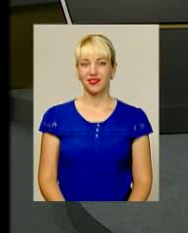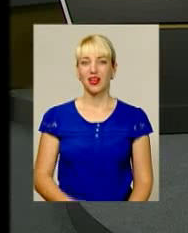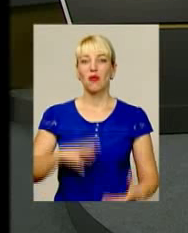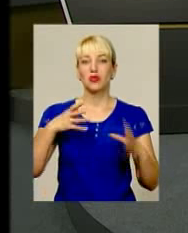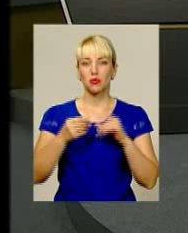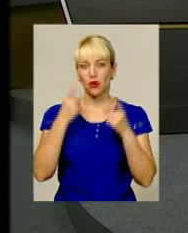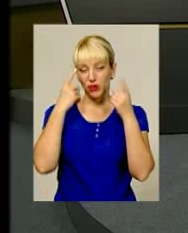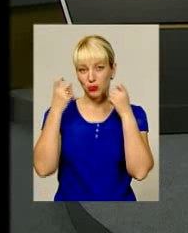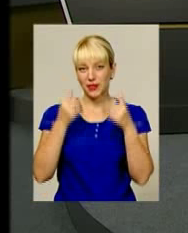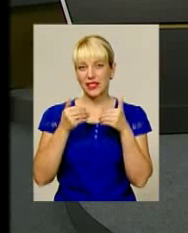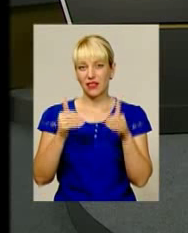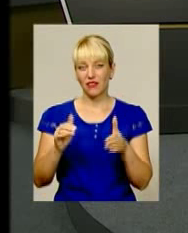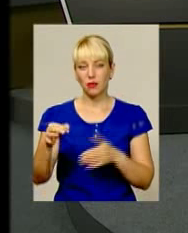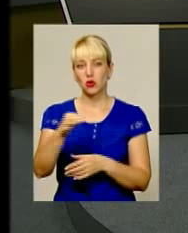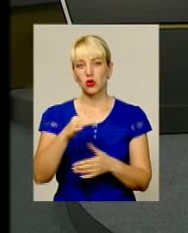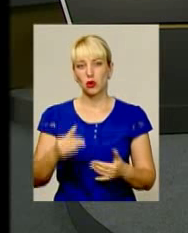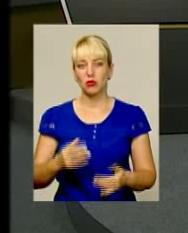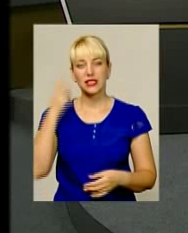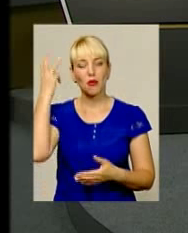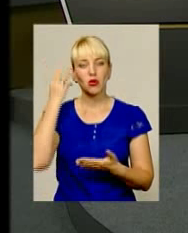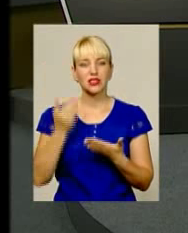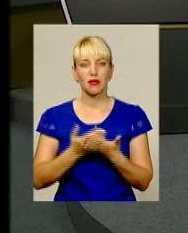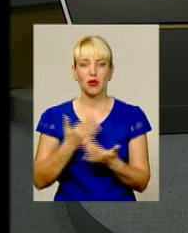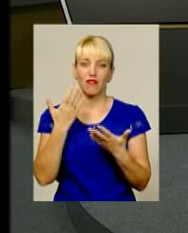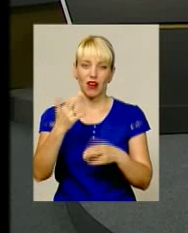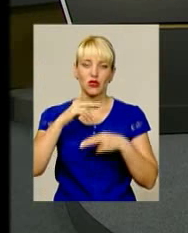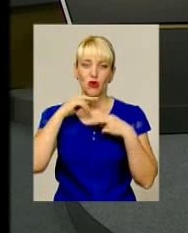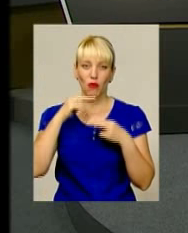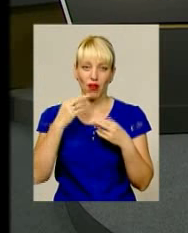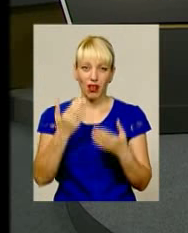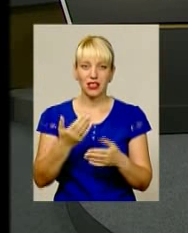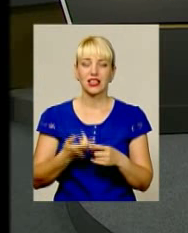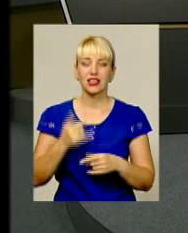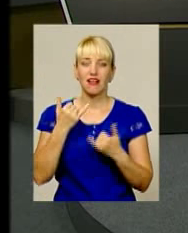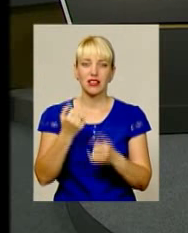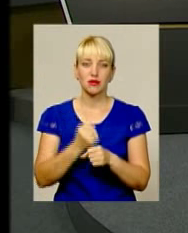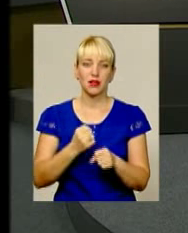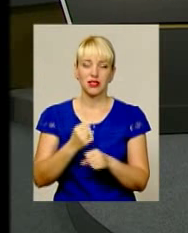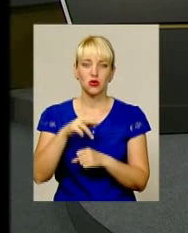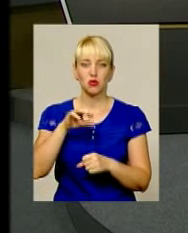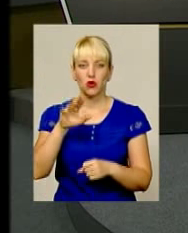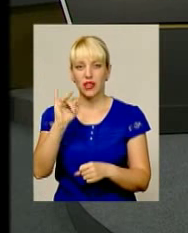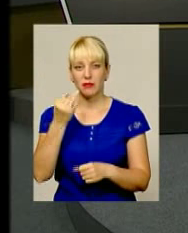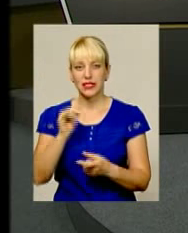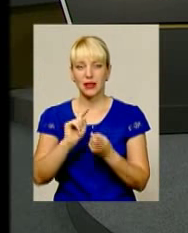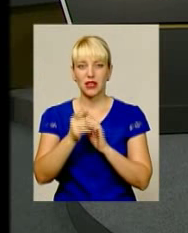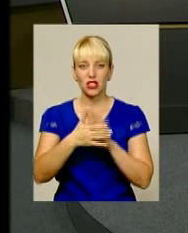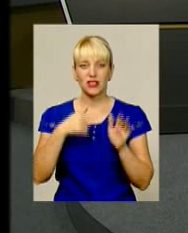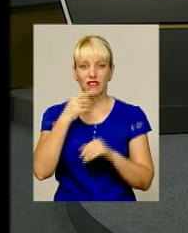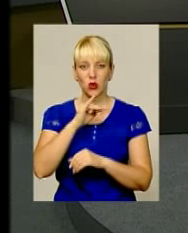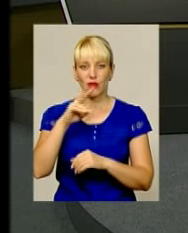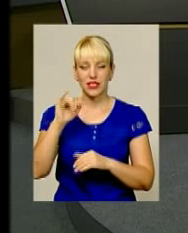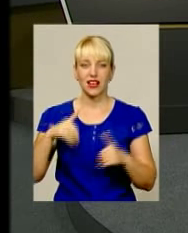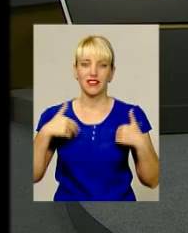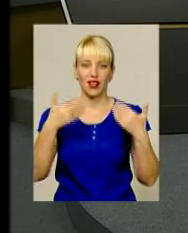Підсумковий інформаційний випуск області «Подільська панорама» до вашої уваги у студії Віталій Постемський та Оксана Фіновська. Вітаємо